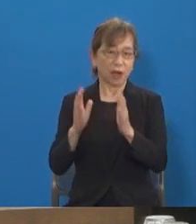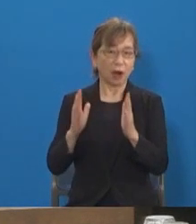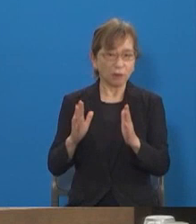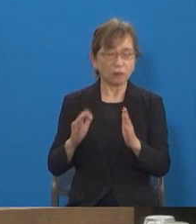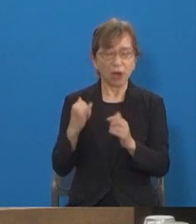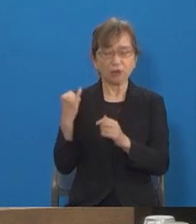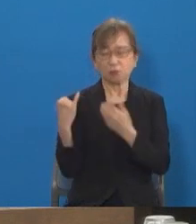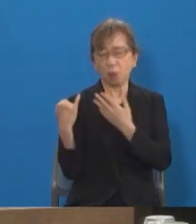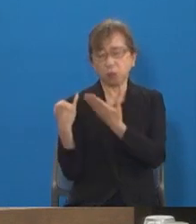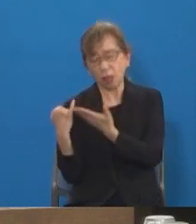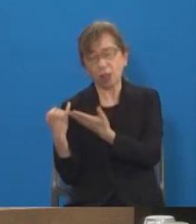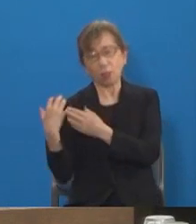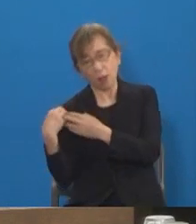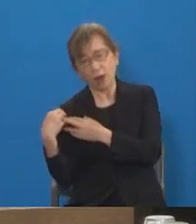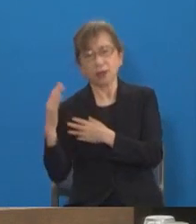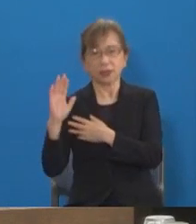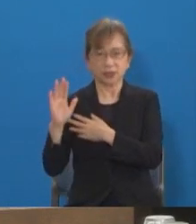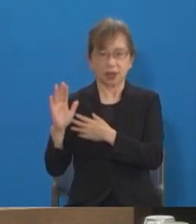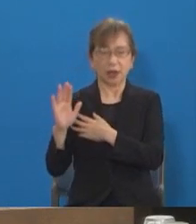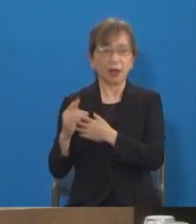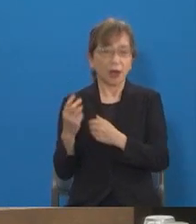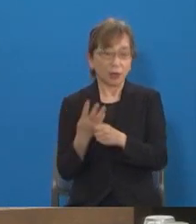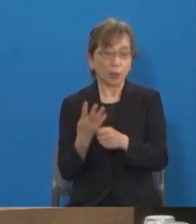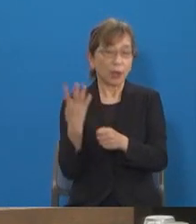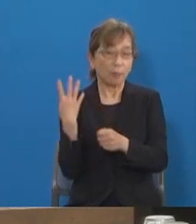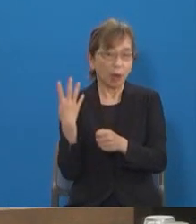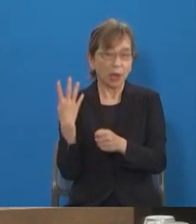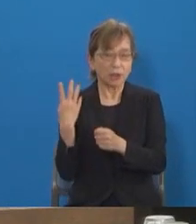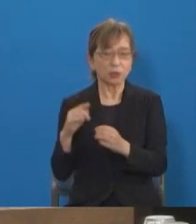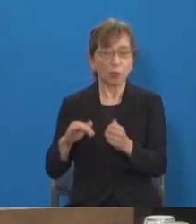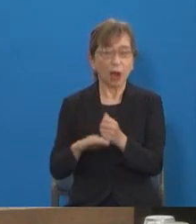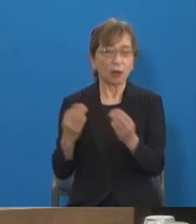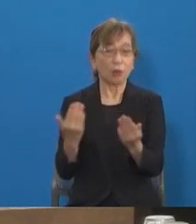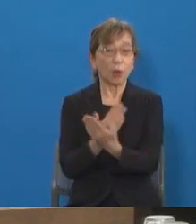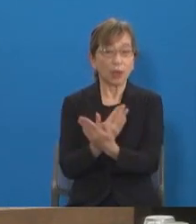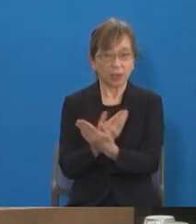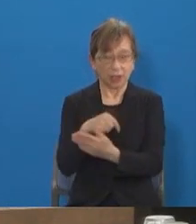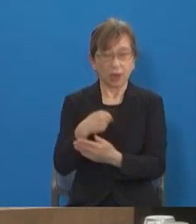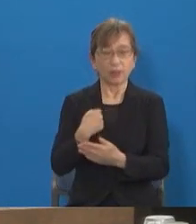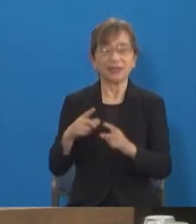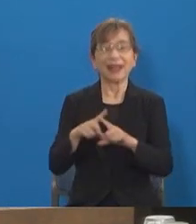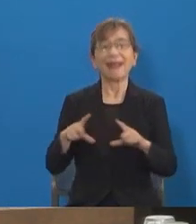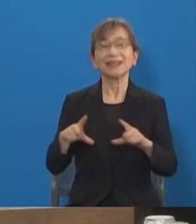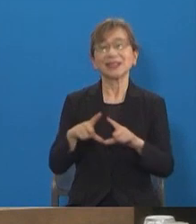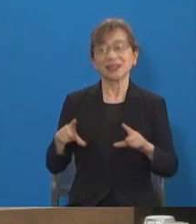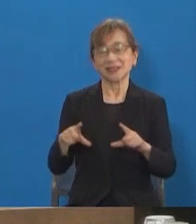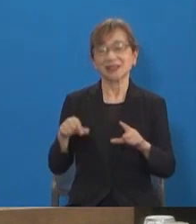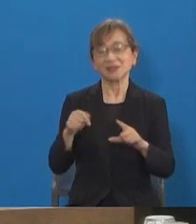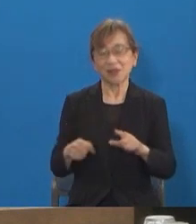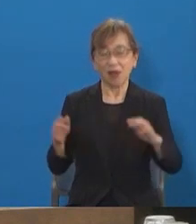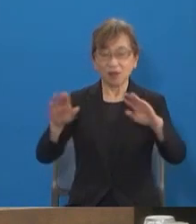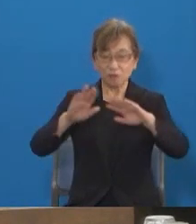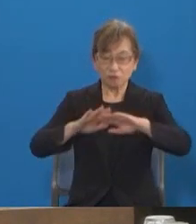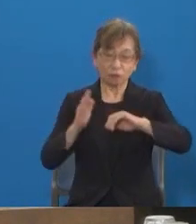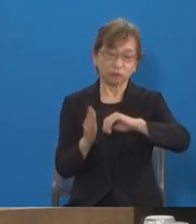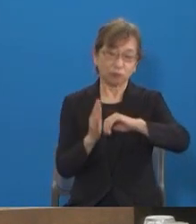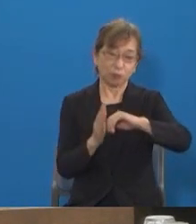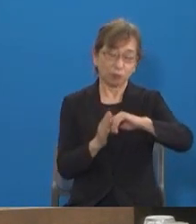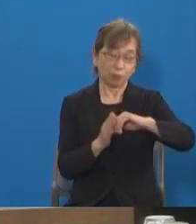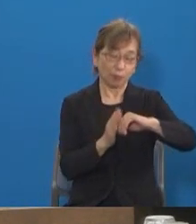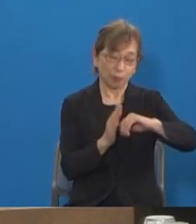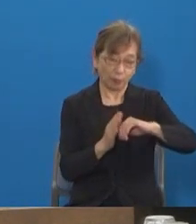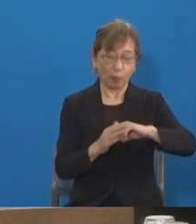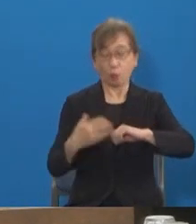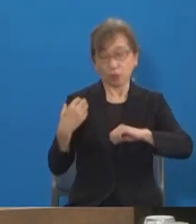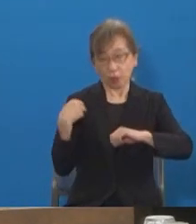した。4年前に生活環境が変化し、私が平日の夕食調理を長い間担